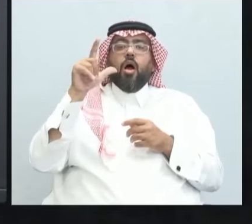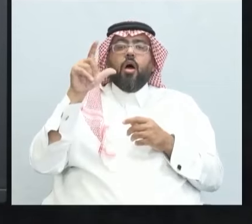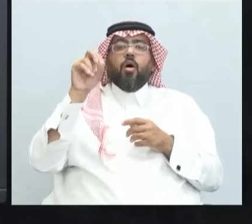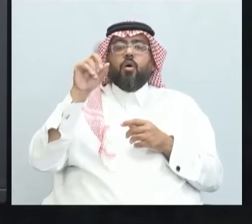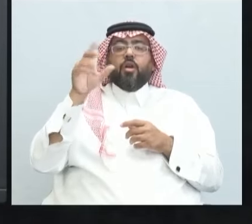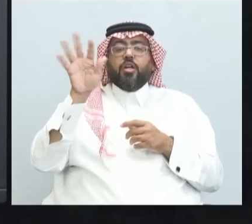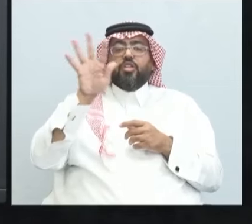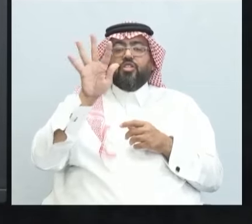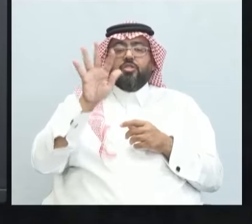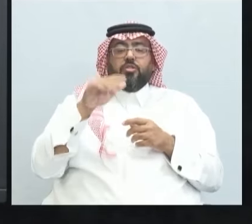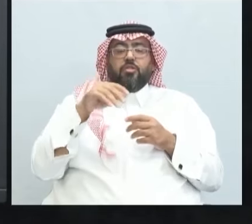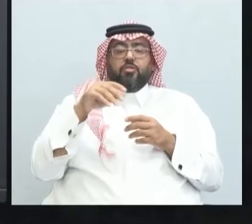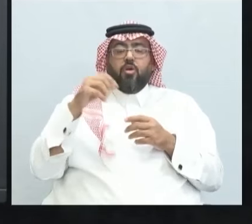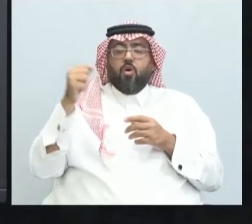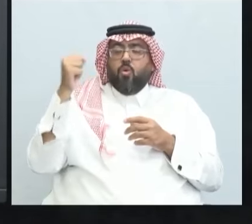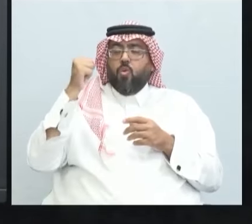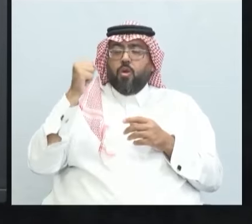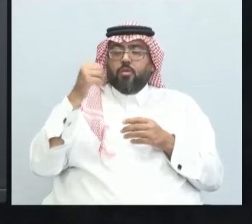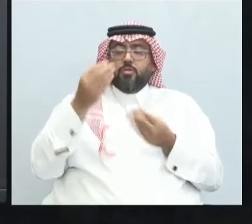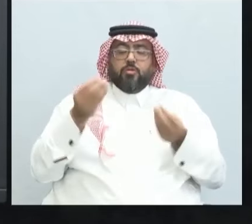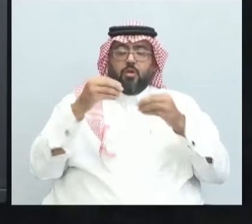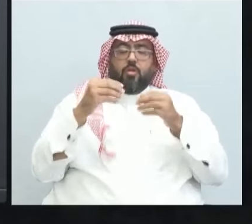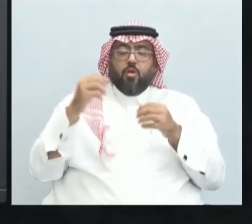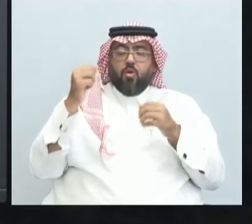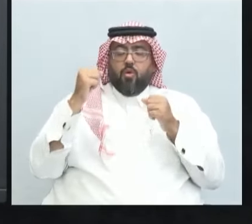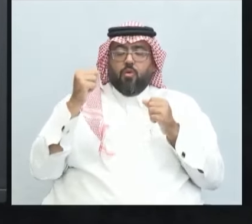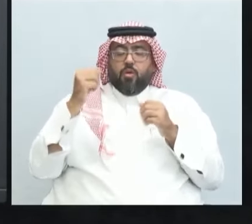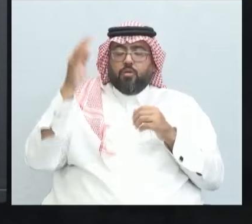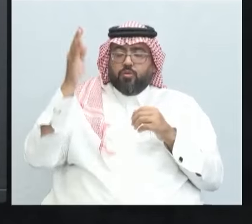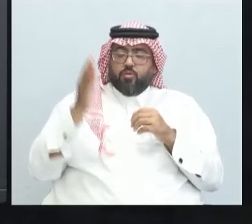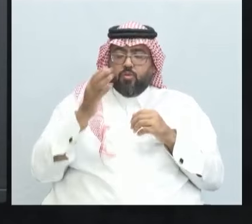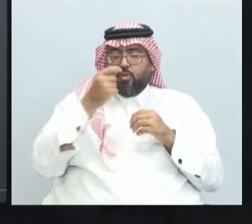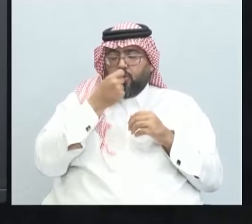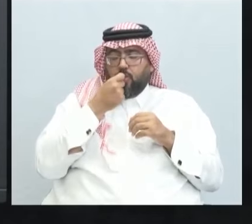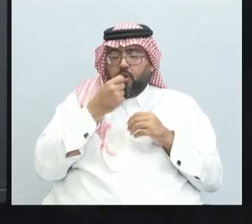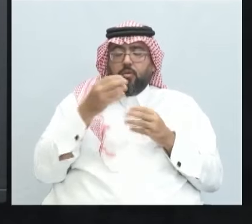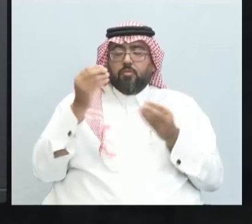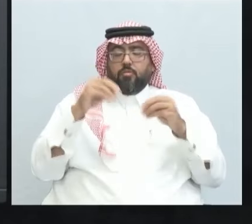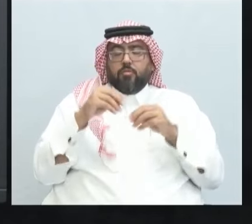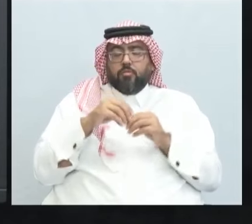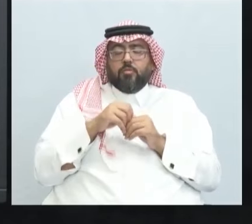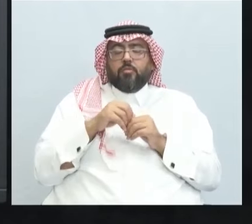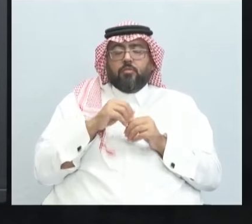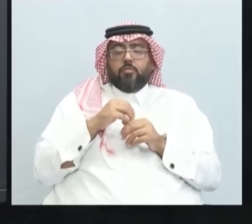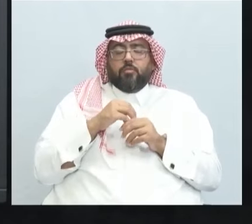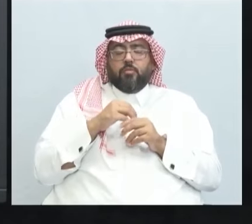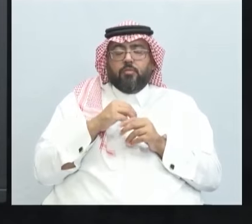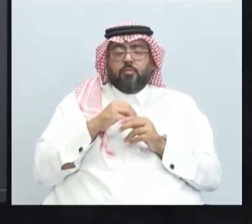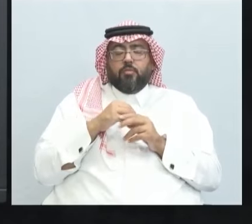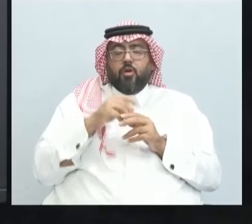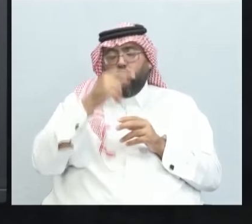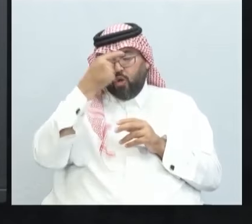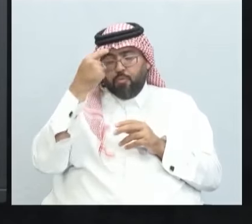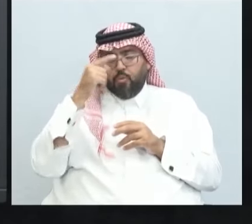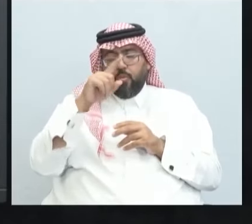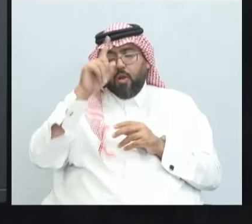بلهجه قريش التي قويت ثم ازدادت قوه بنزول القران الكريم بها وهذا ان حكمه من الله عز